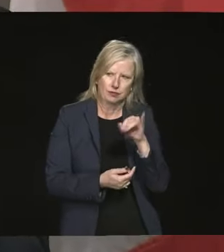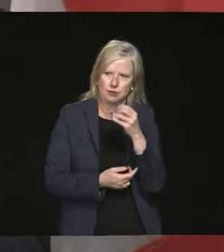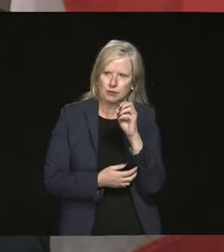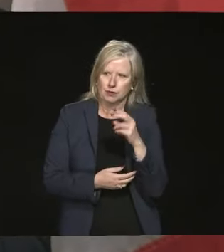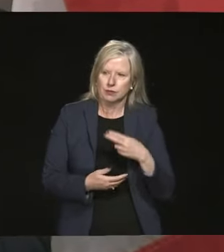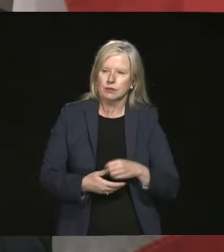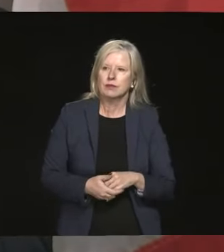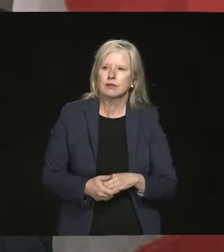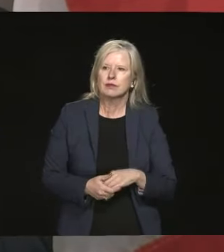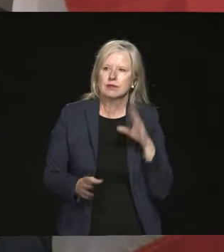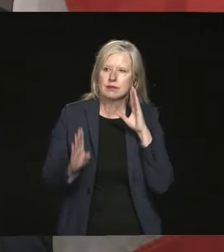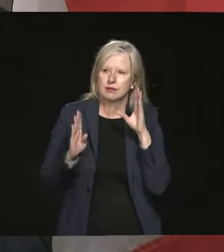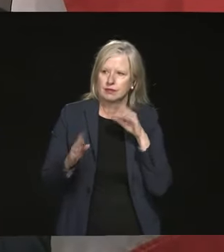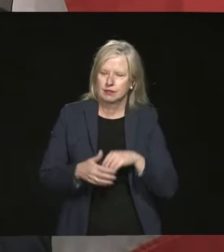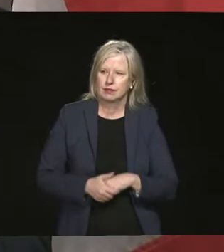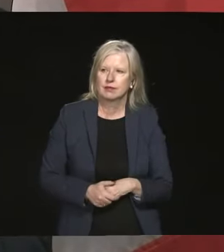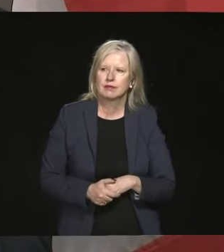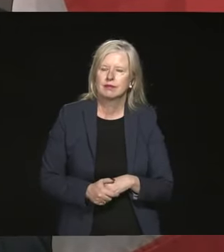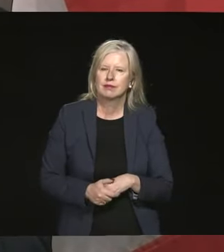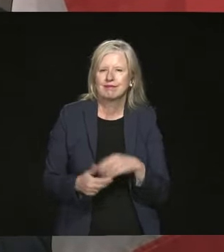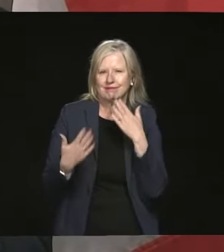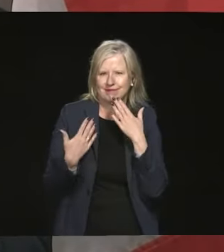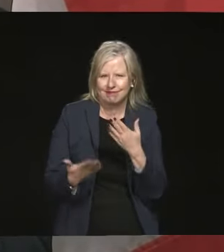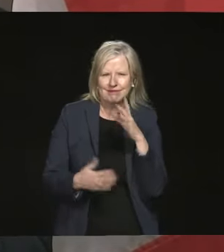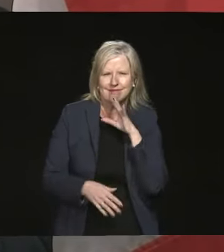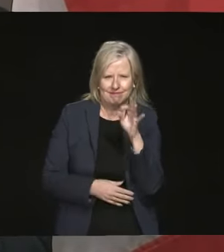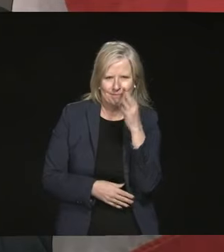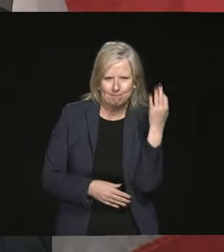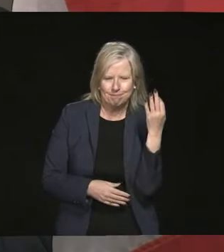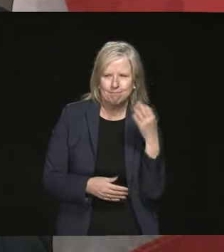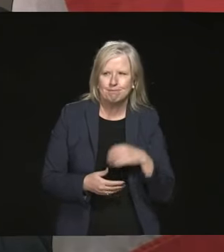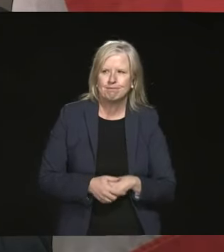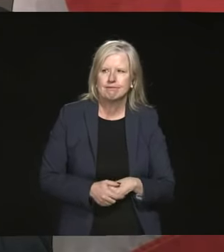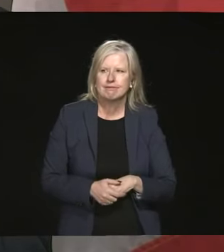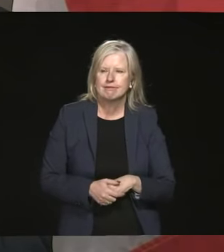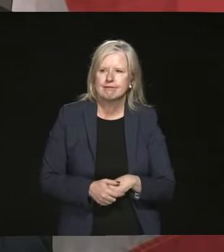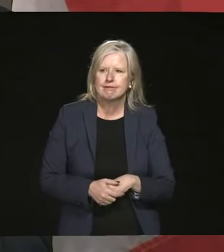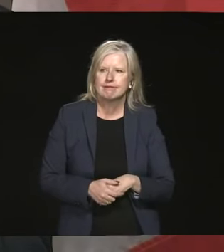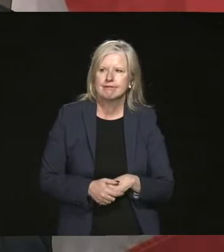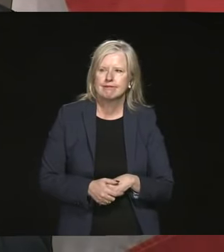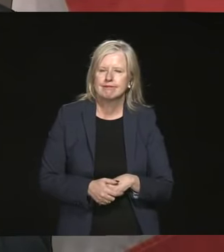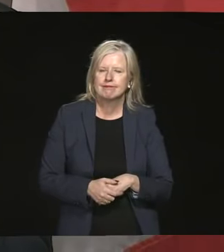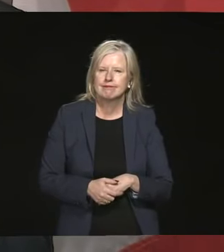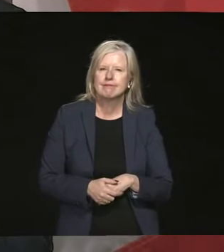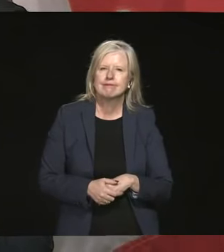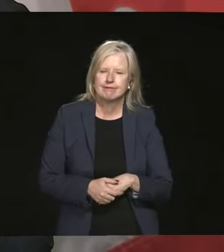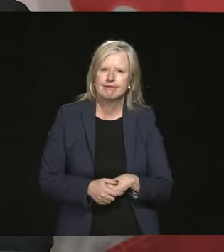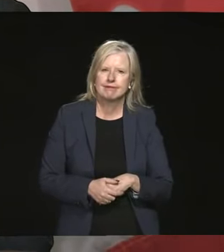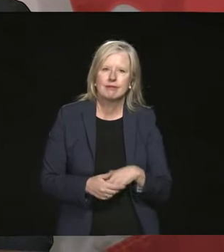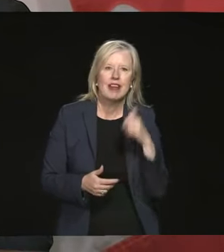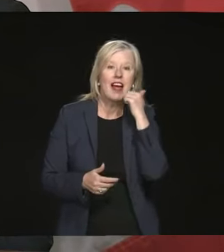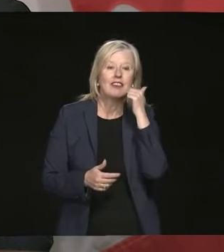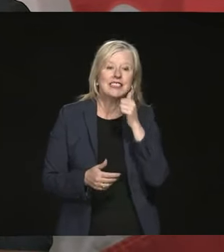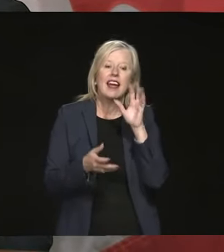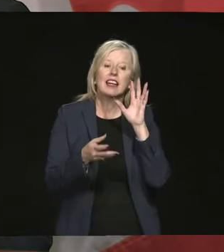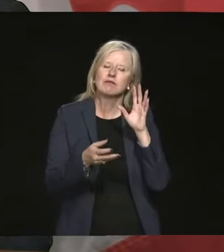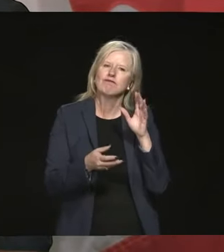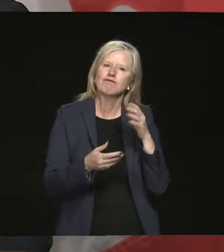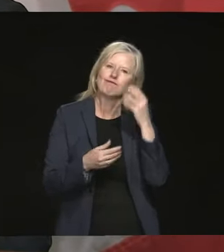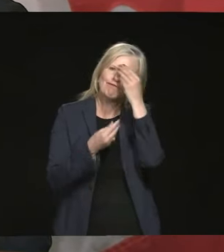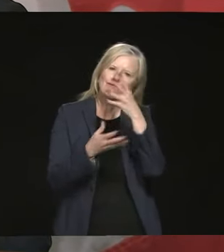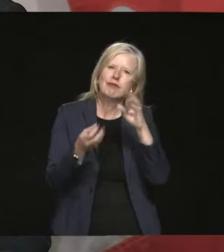Voici d'abord notre mise à jour quotidienne sur le nombre de cas our daily COVID-19 au update Canada. on the number of On COVID-19 dénombre cases in aujourd'hui Canada.